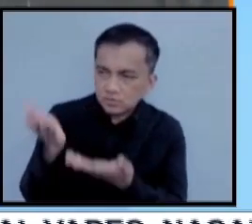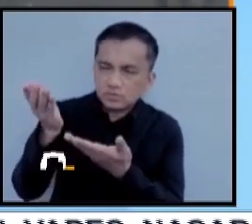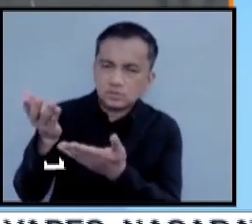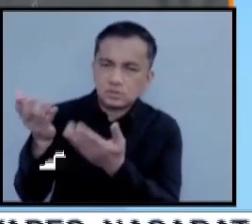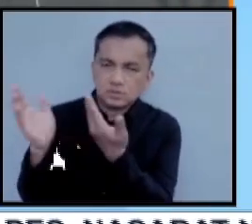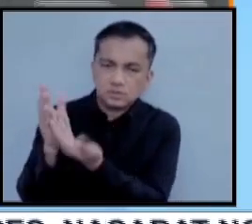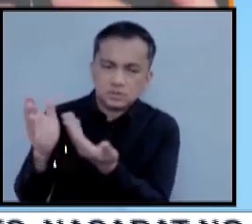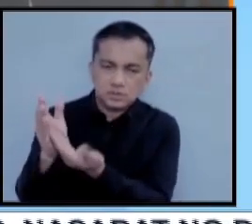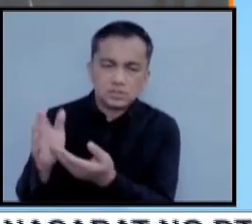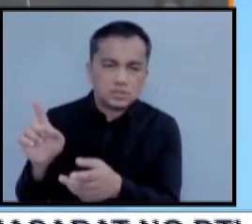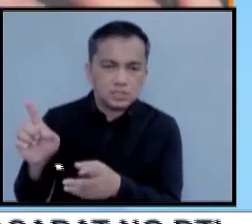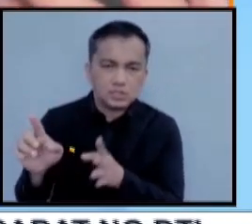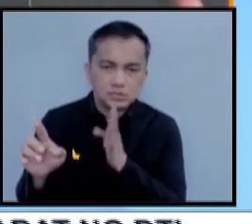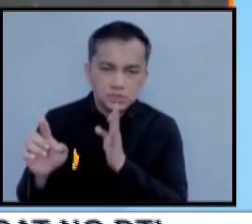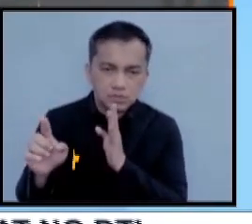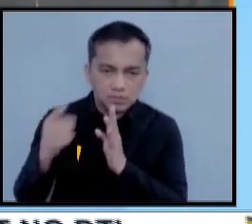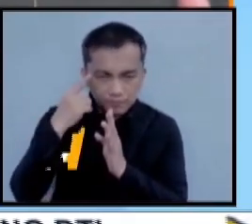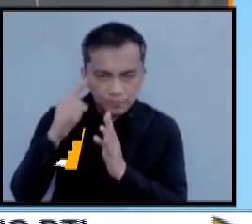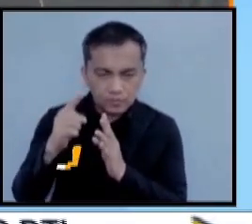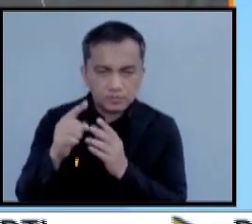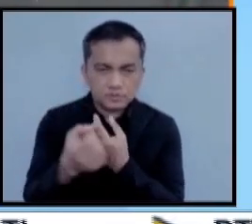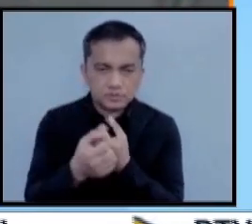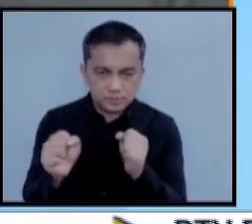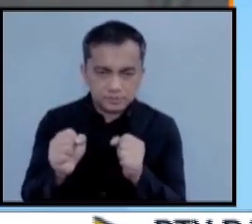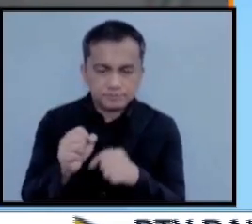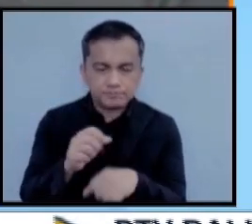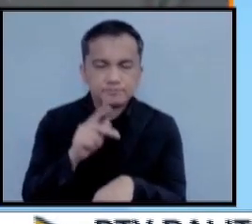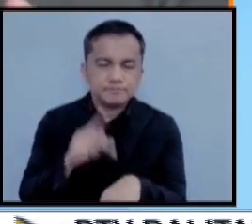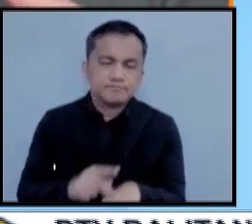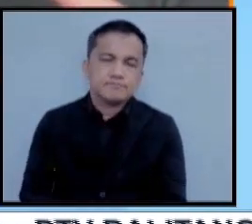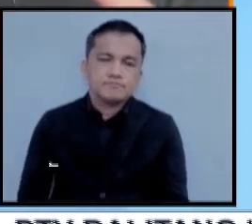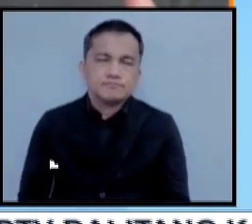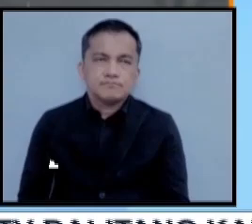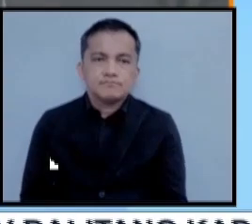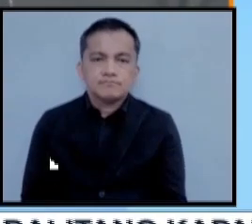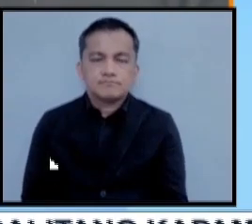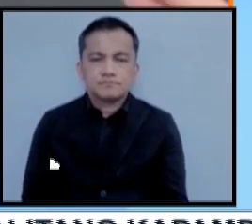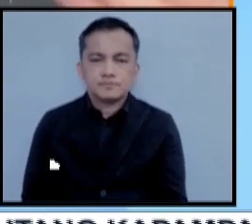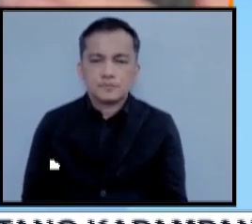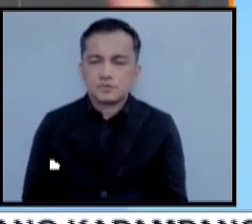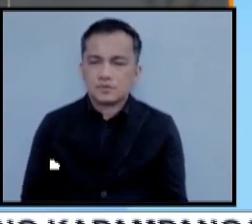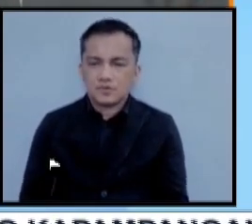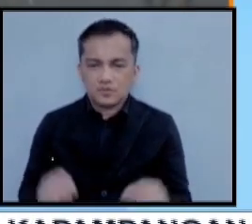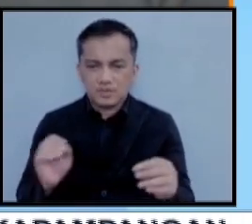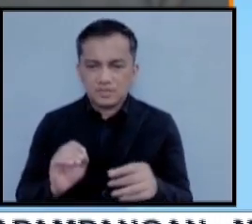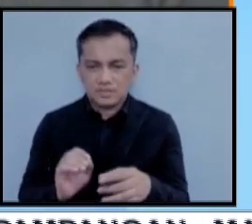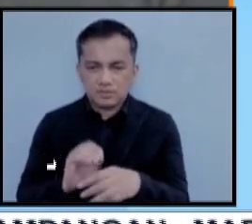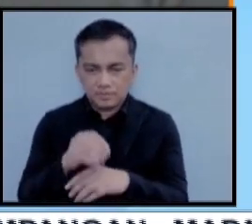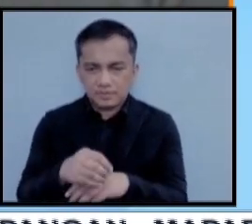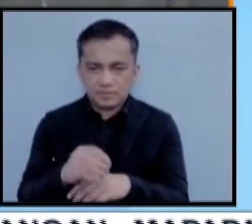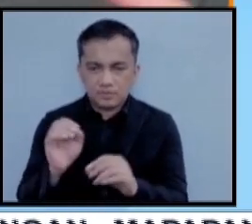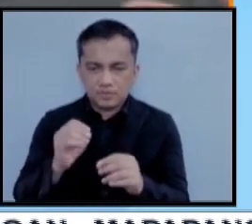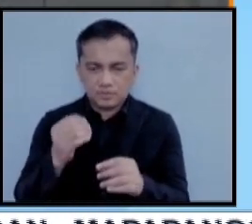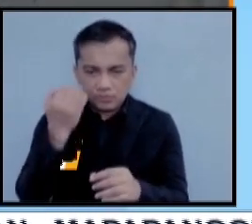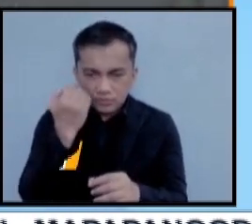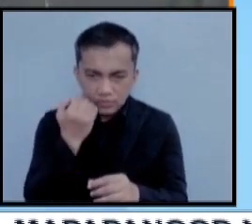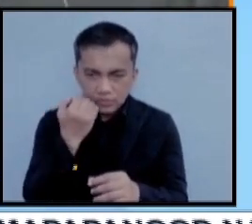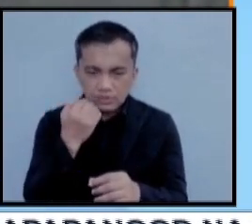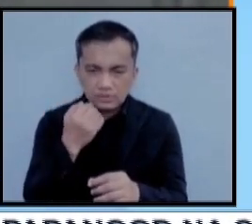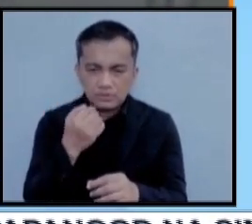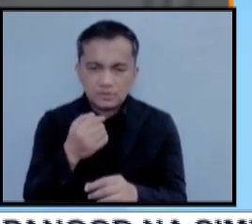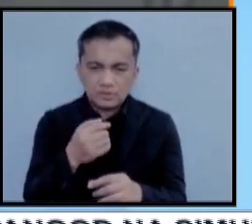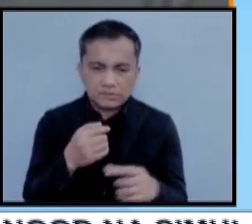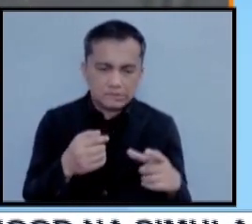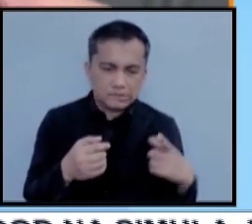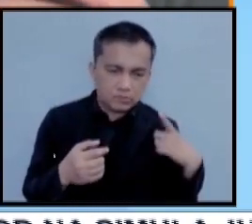kanyang sinabi ay para sa soberenya ng bayan walang labis walang kulang walang kaliwa